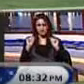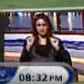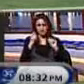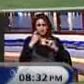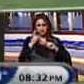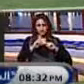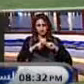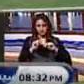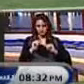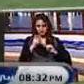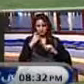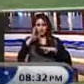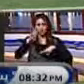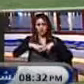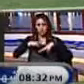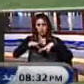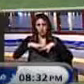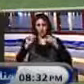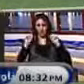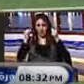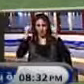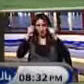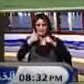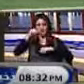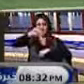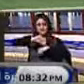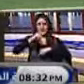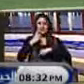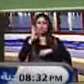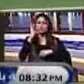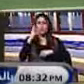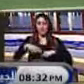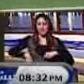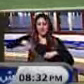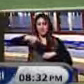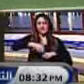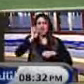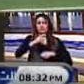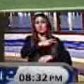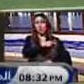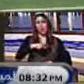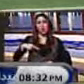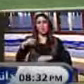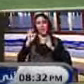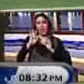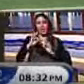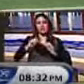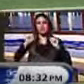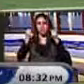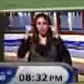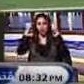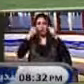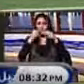عملنا شبكة كهرباء كاملة في مركز الشباب بالجهود الذاتية وما عندناش محول كهرباء، فالشبكة عطلانة. عايزين